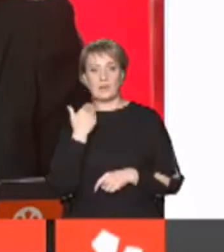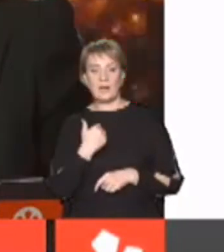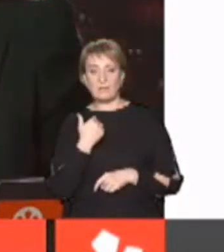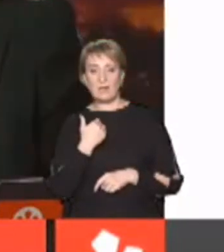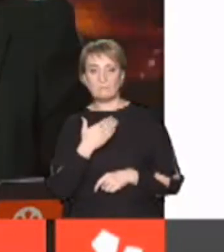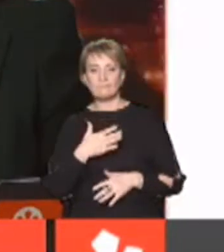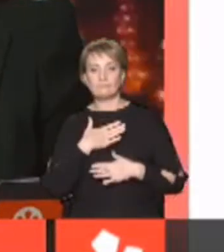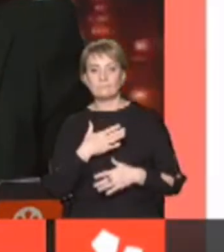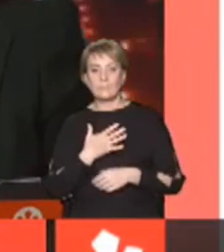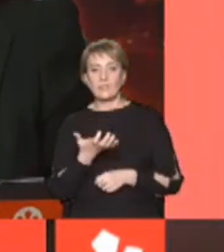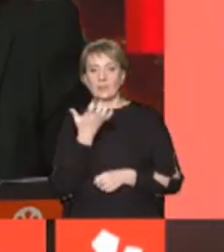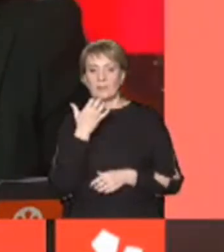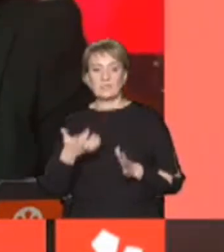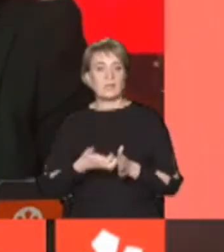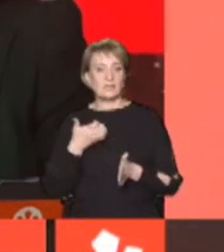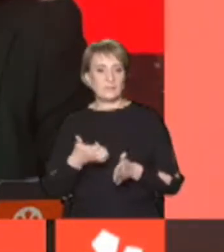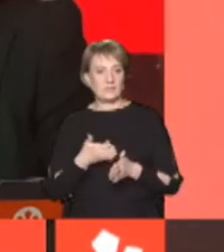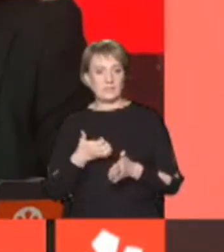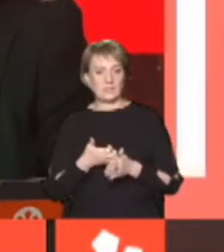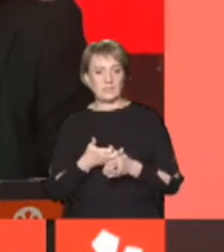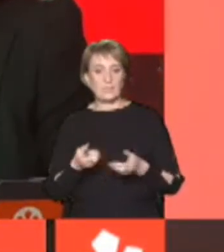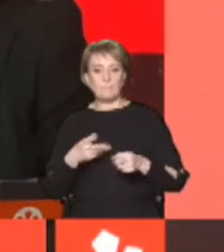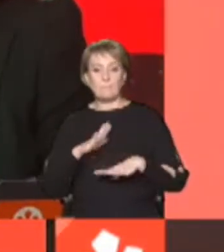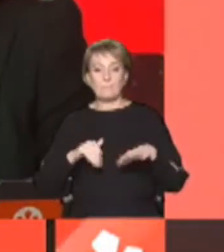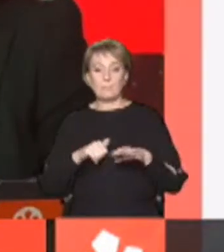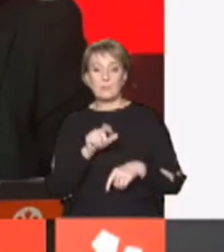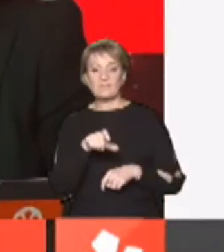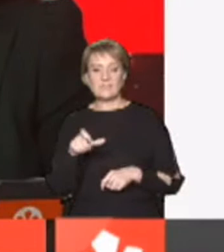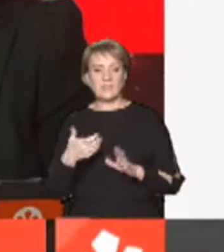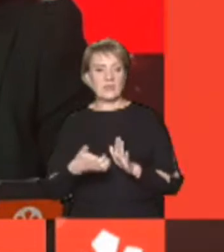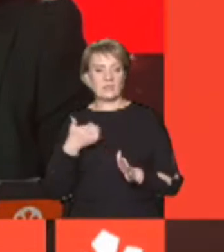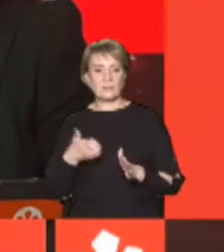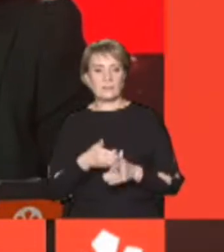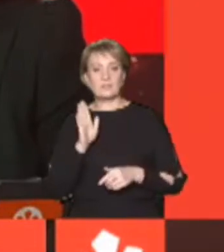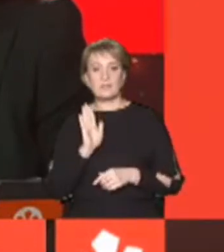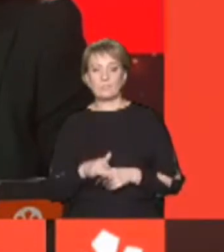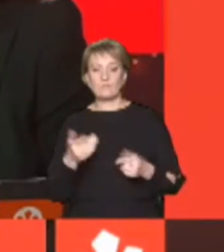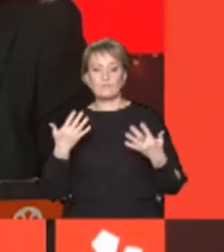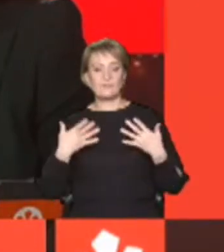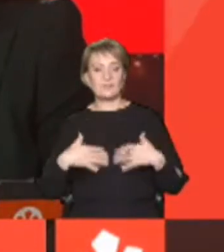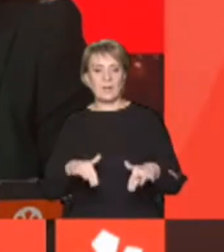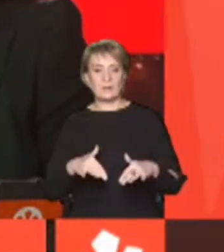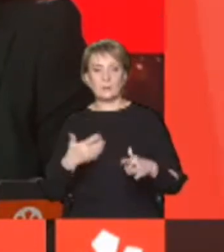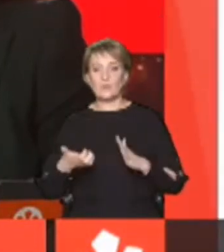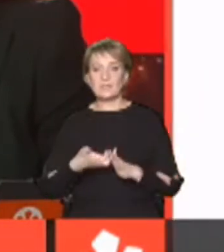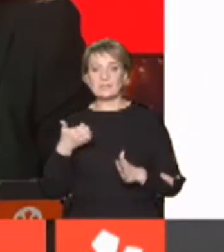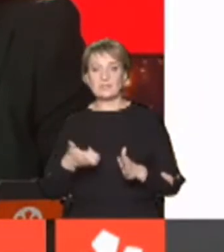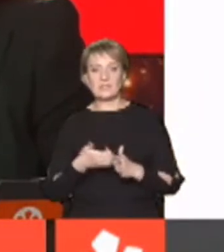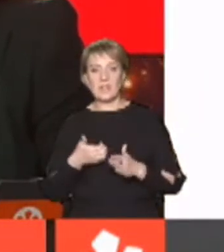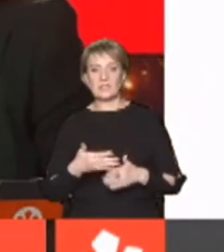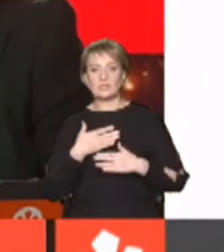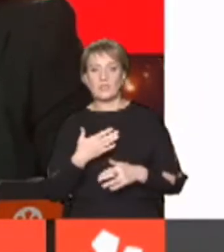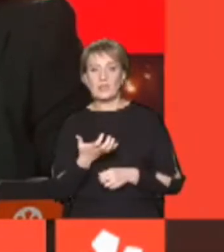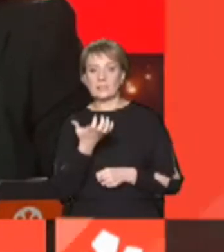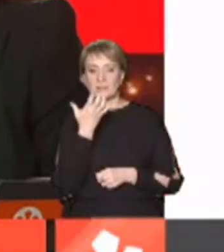не вистачатиме, персоналу не вистачатиме. Тоді, коли ми, можливо, будемо нести втрати через нестачу кисневої